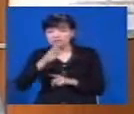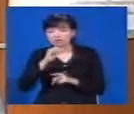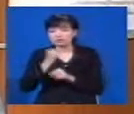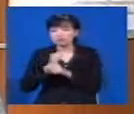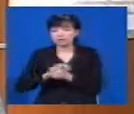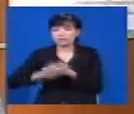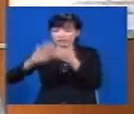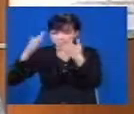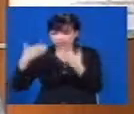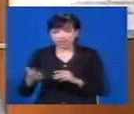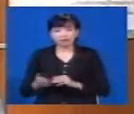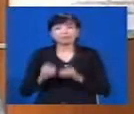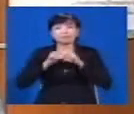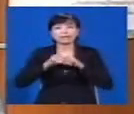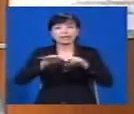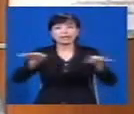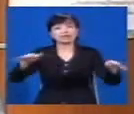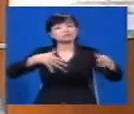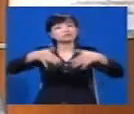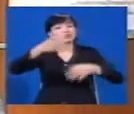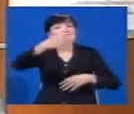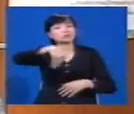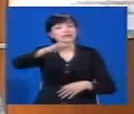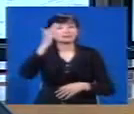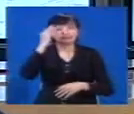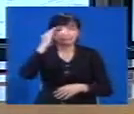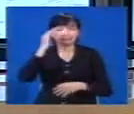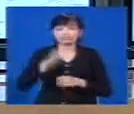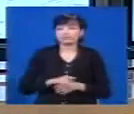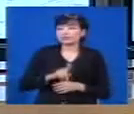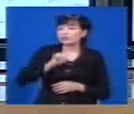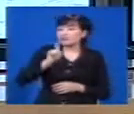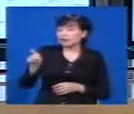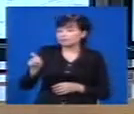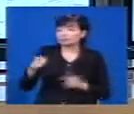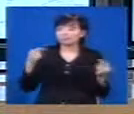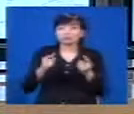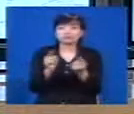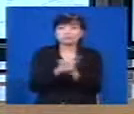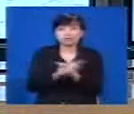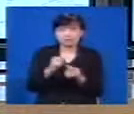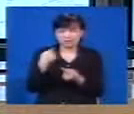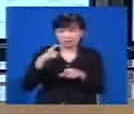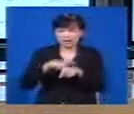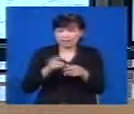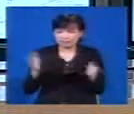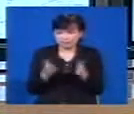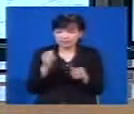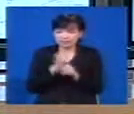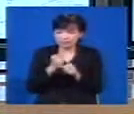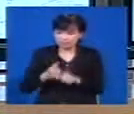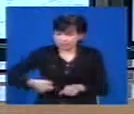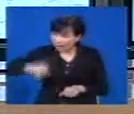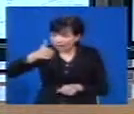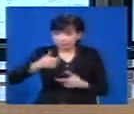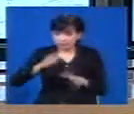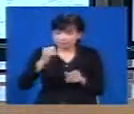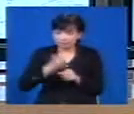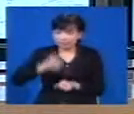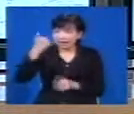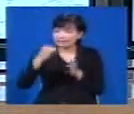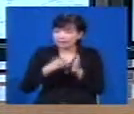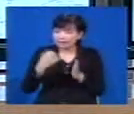ให้กับสาธารณชนได้รับทราบได้เลย อย่างด้านสังคมมีอะไรที่เป็นเรื่องระยะสั้นที่ทำได้เลยบ้างไหม จริงๆเยอะครับ มันทำได้ง่ายกว่า